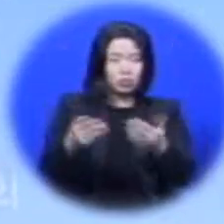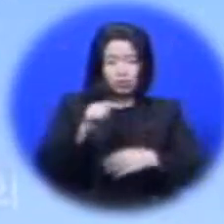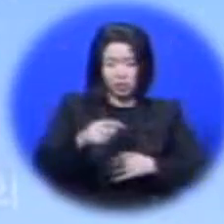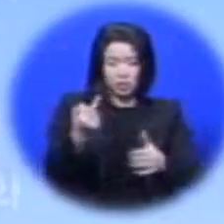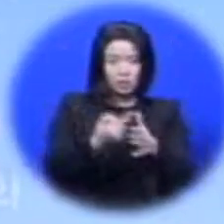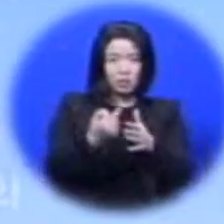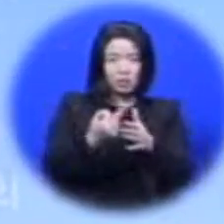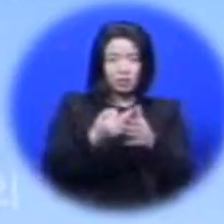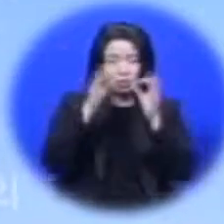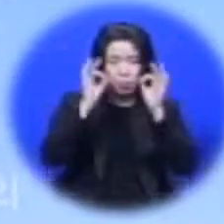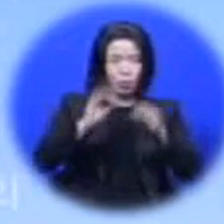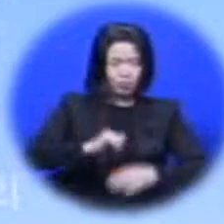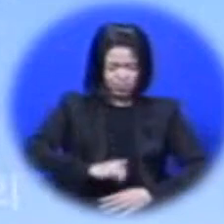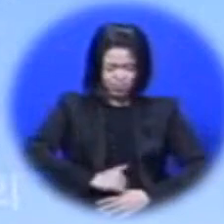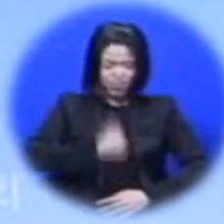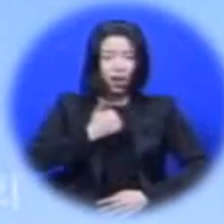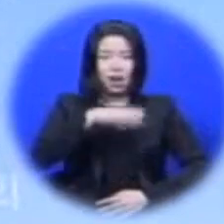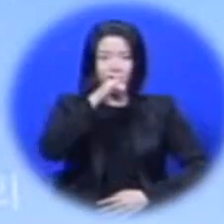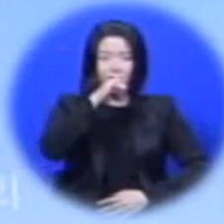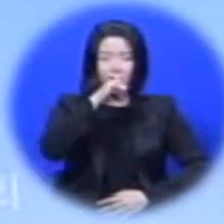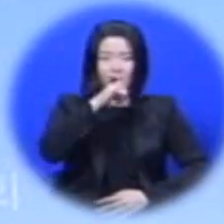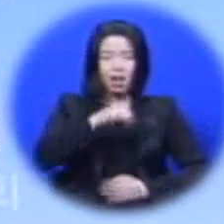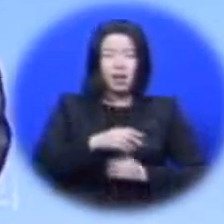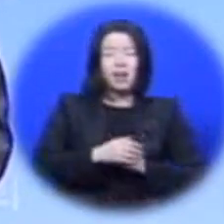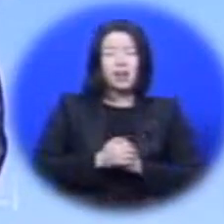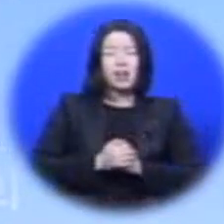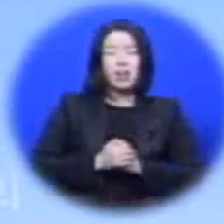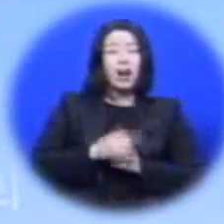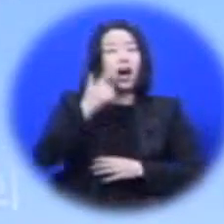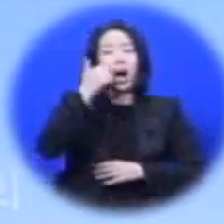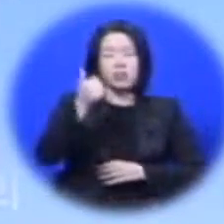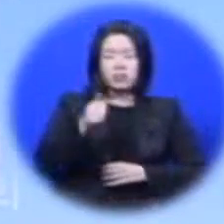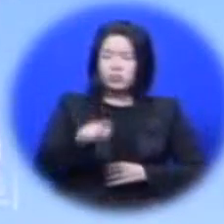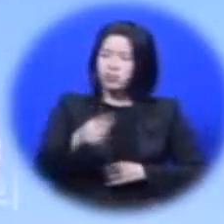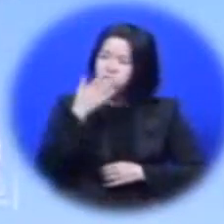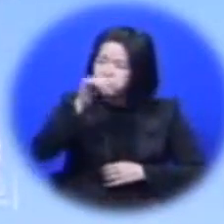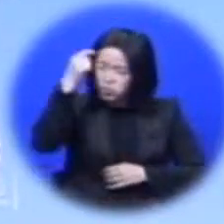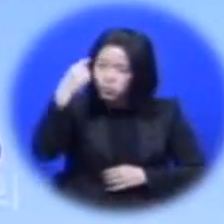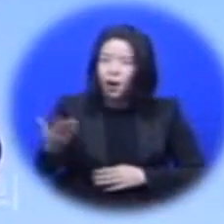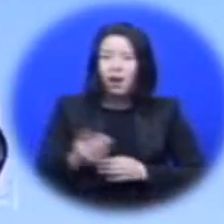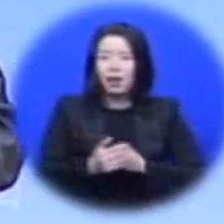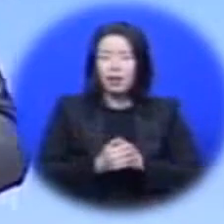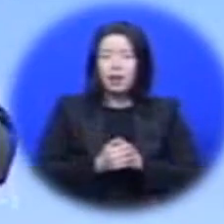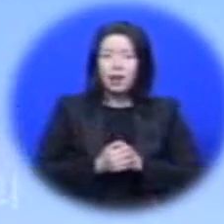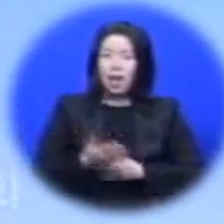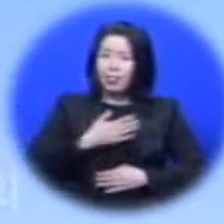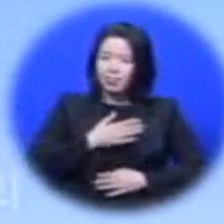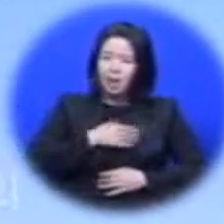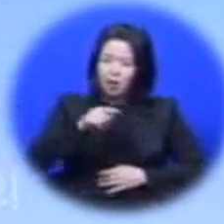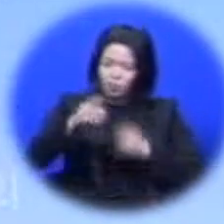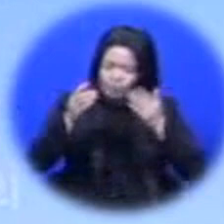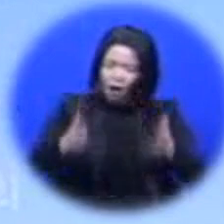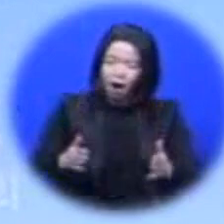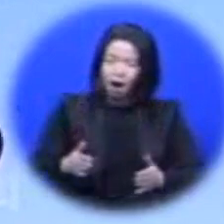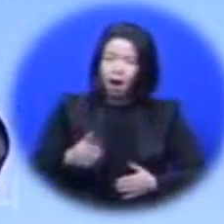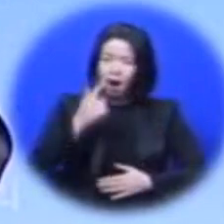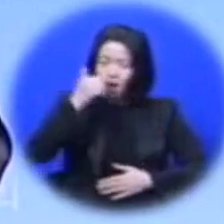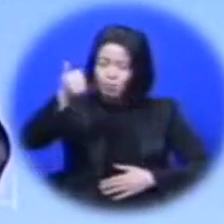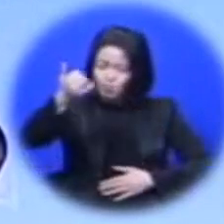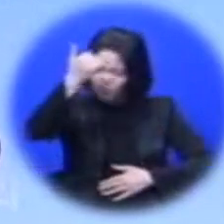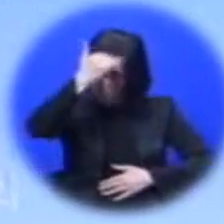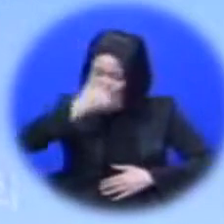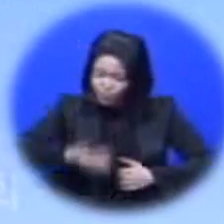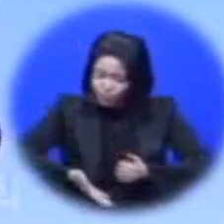뭐 얼마나 화를 내는지. 아버지 이럴 수 있습니까? 아니, 나는 그동안 아버지에게 충성 다